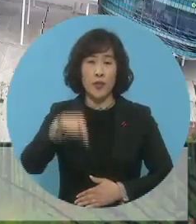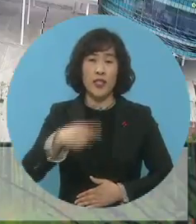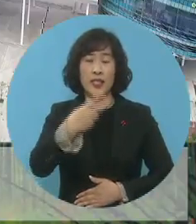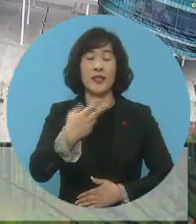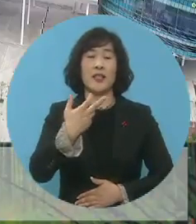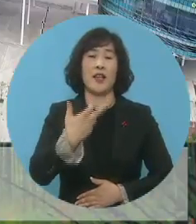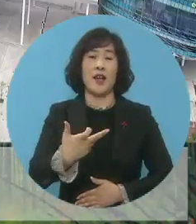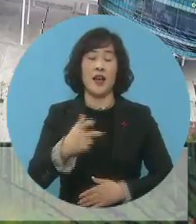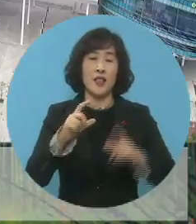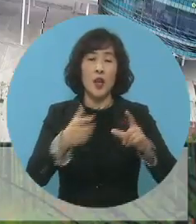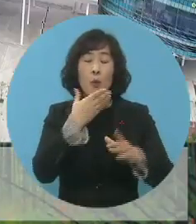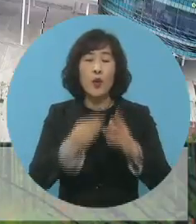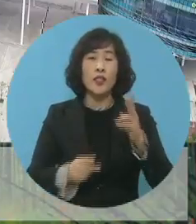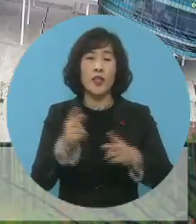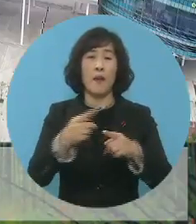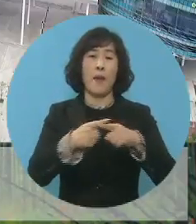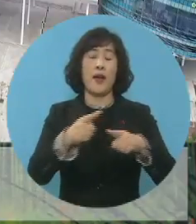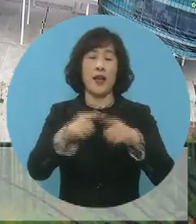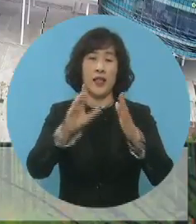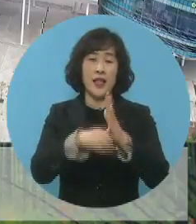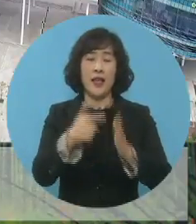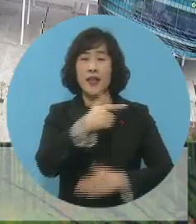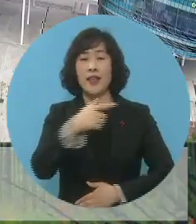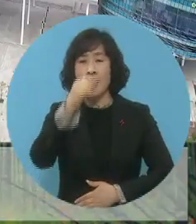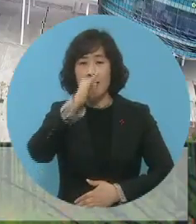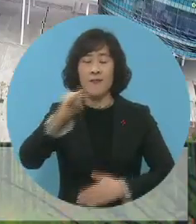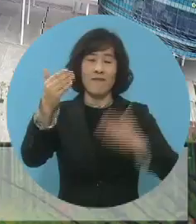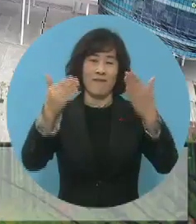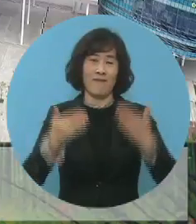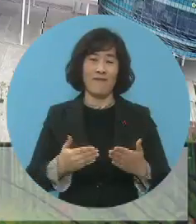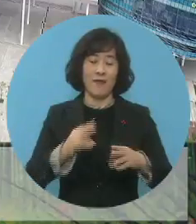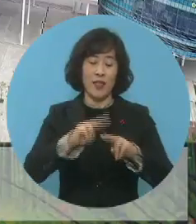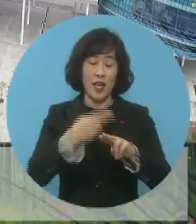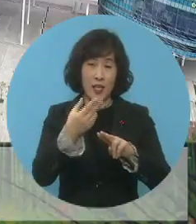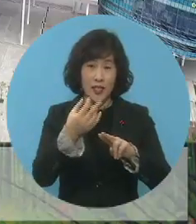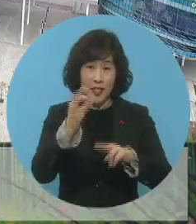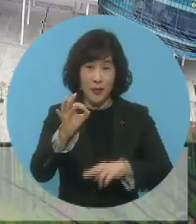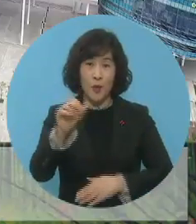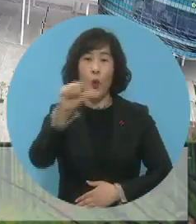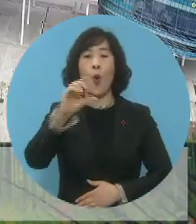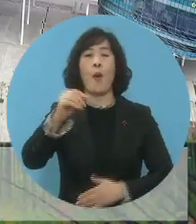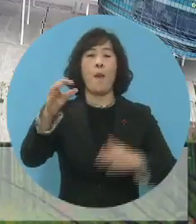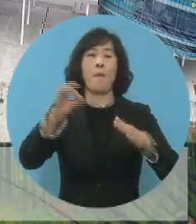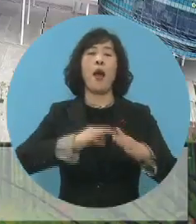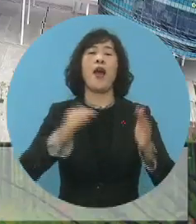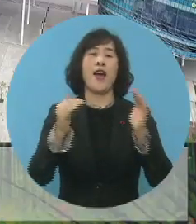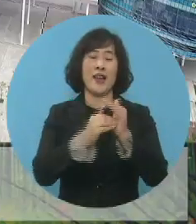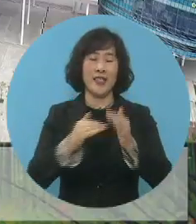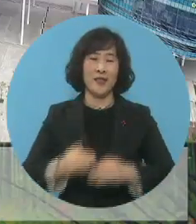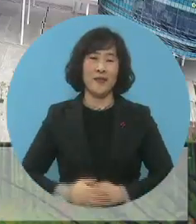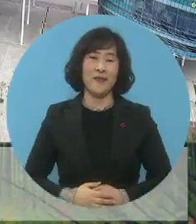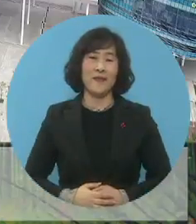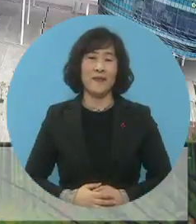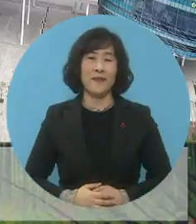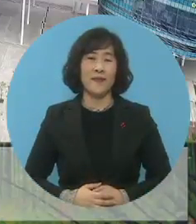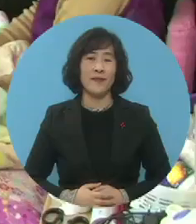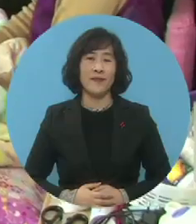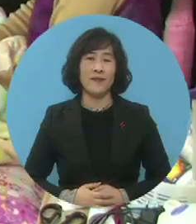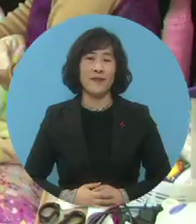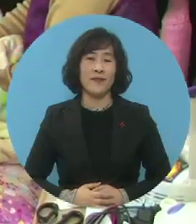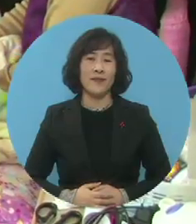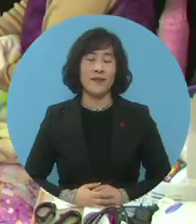전라남도가 보건복지부의 2017년 지역복지사업평가에서 대상을 수상해 포상금 5천만 원을 받았습니다.